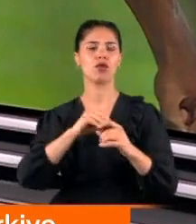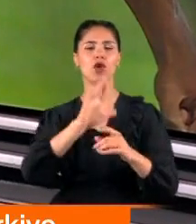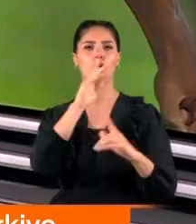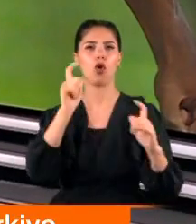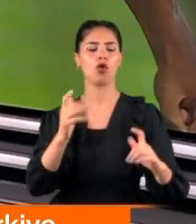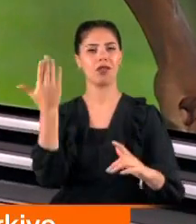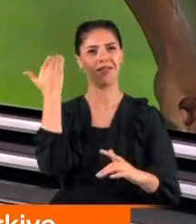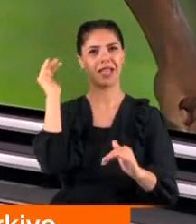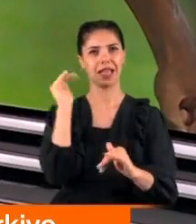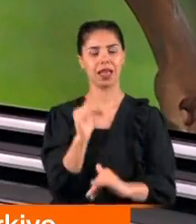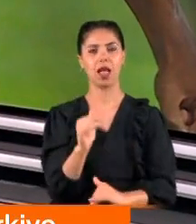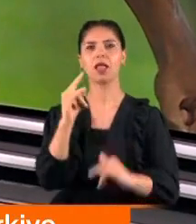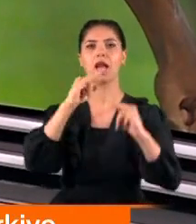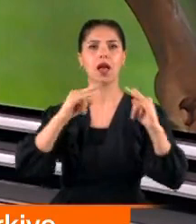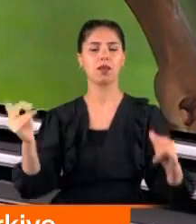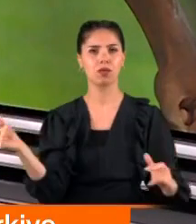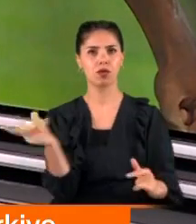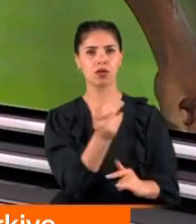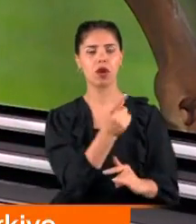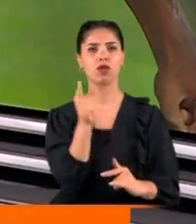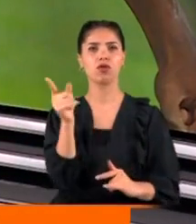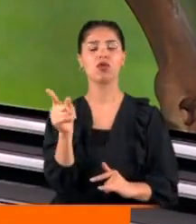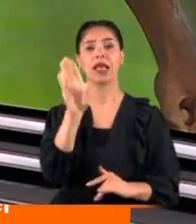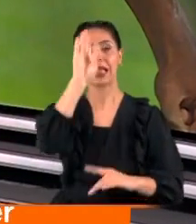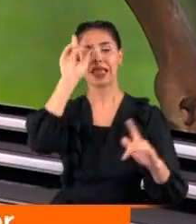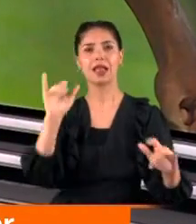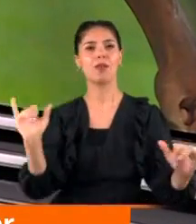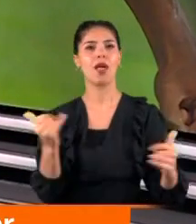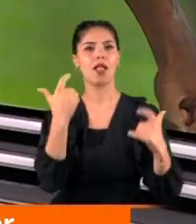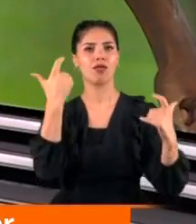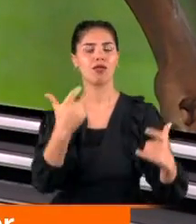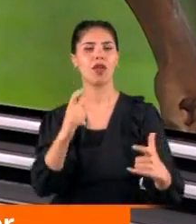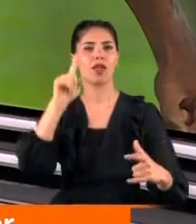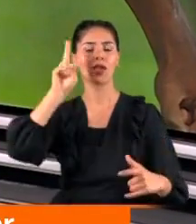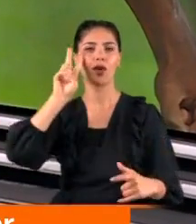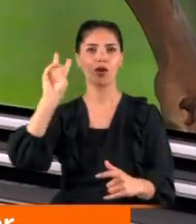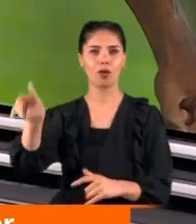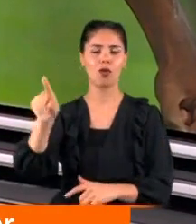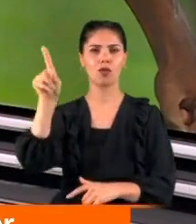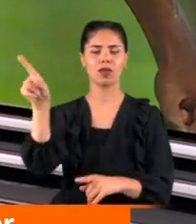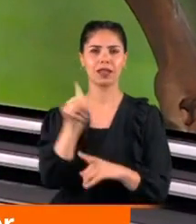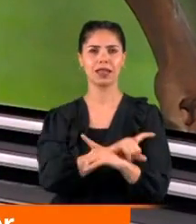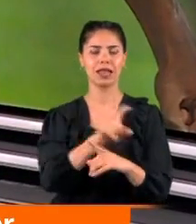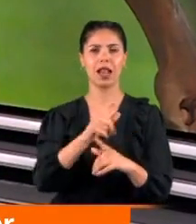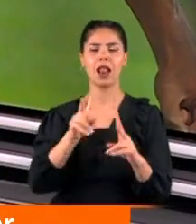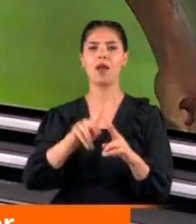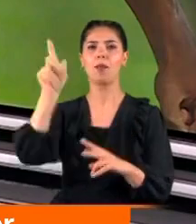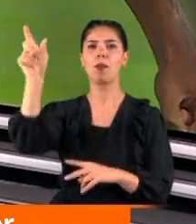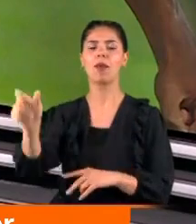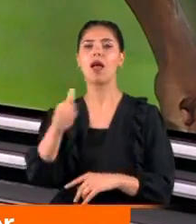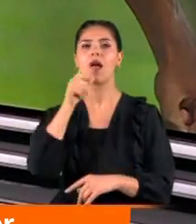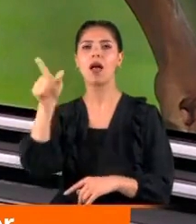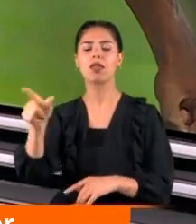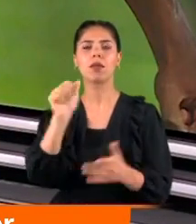Kocaeli'ye geldi önceki gün kamptan taşın oyuncu İstanbul'daki bir gece kulübünde görüntülendi duruma çok sinirlenen Fernandes